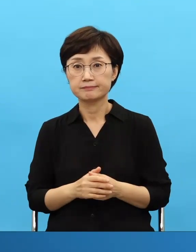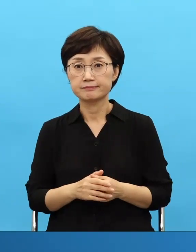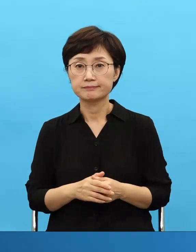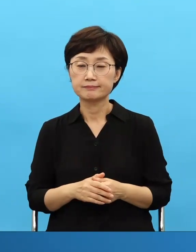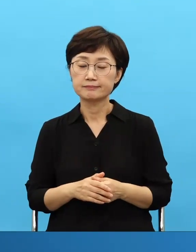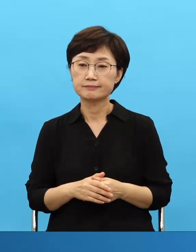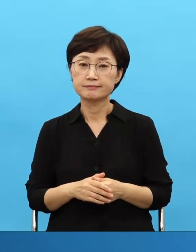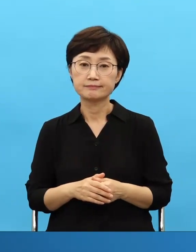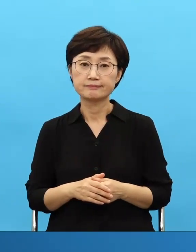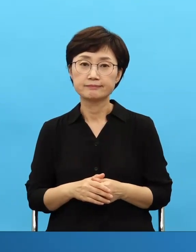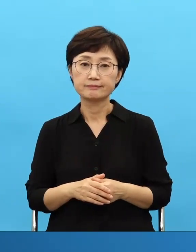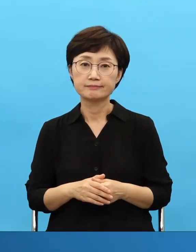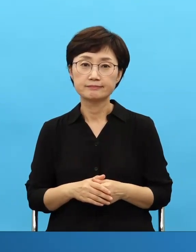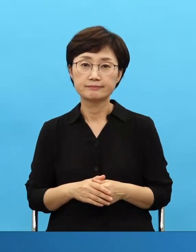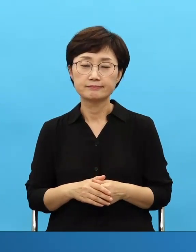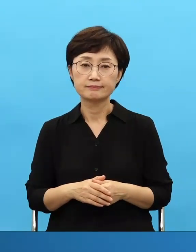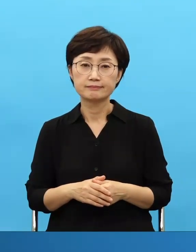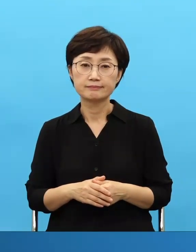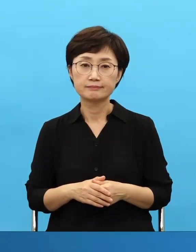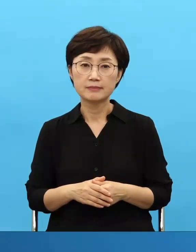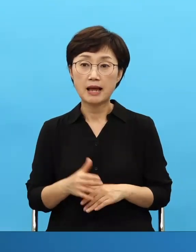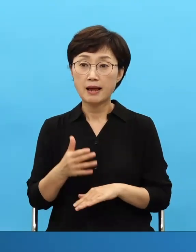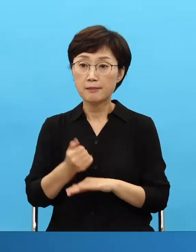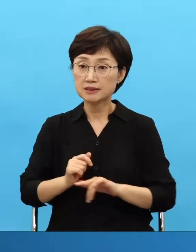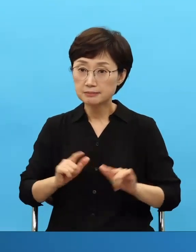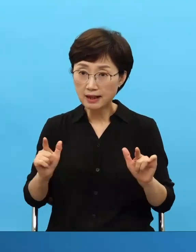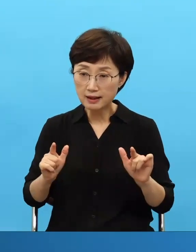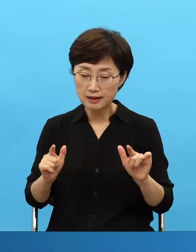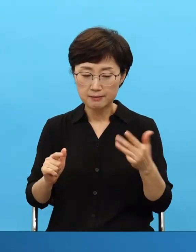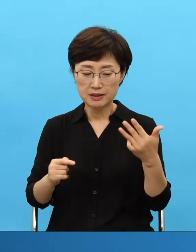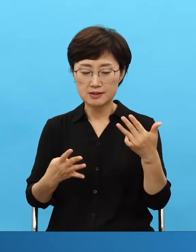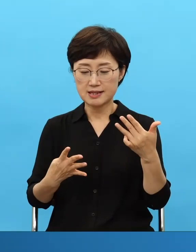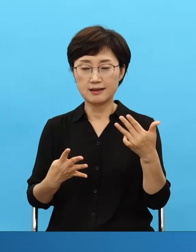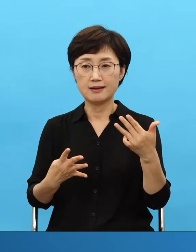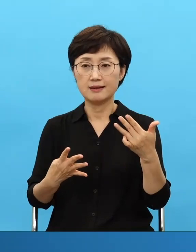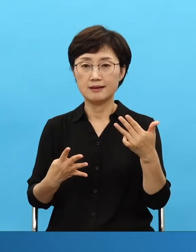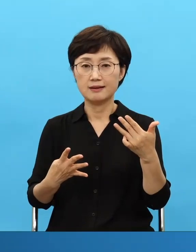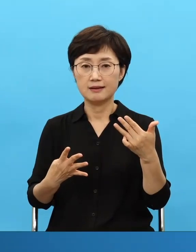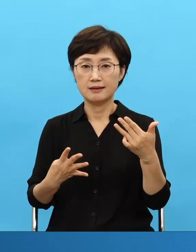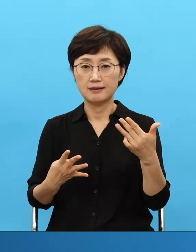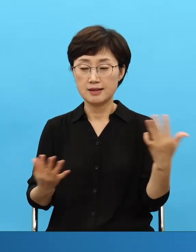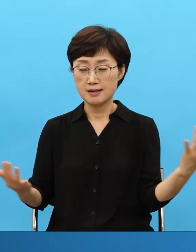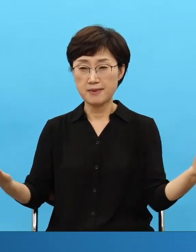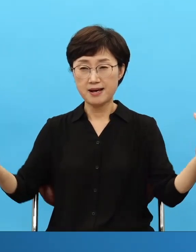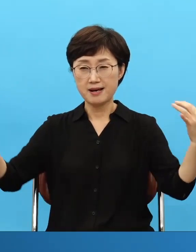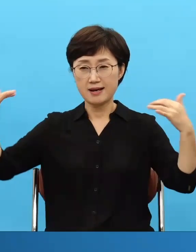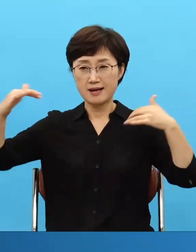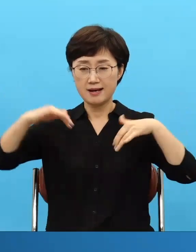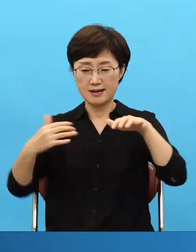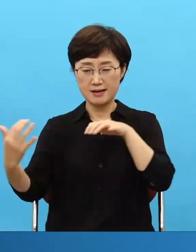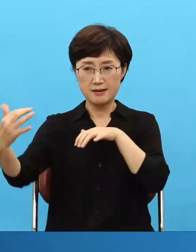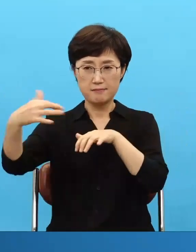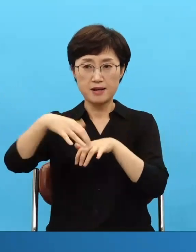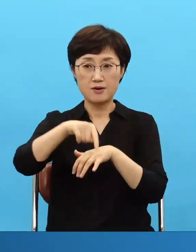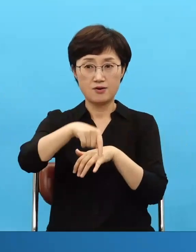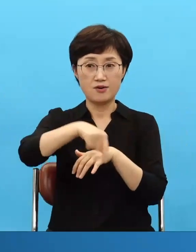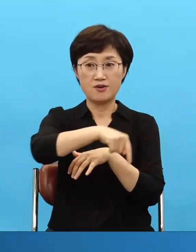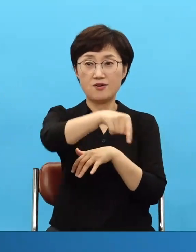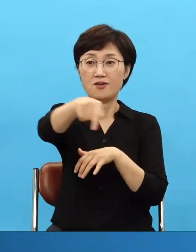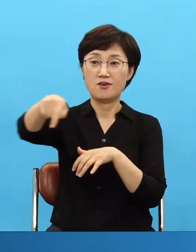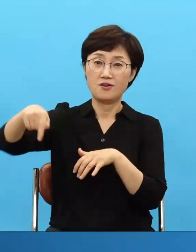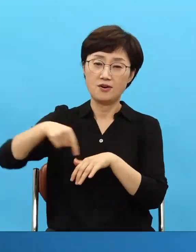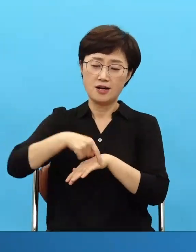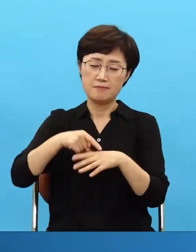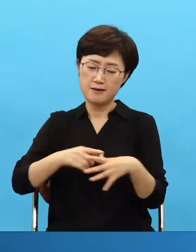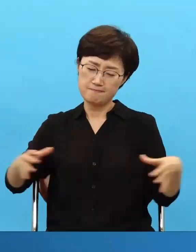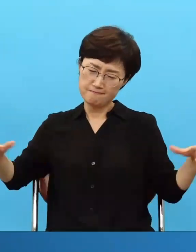예배했습니다. 특히 마지막 날인 4일엔 흩어져 있던 곳곳의 현장에서 대구 엑스코로 집결해